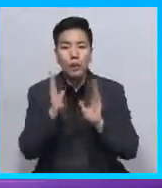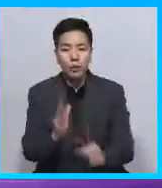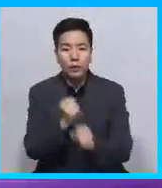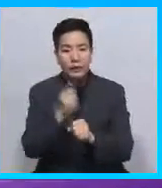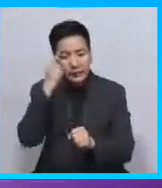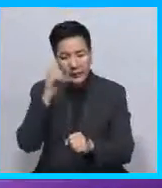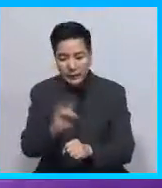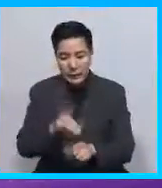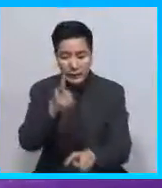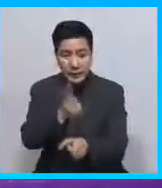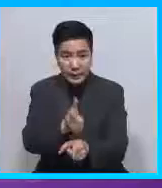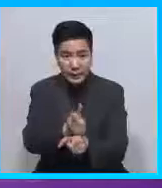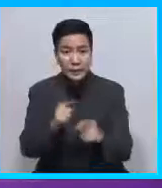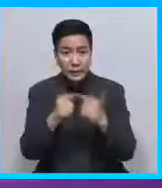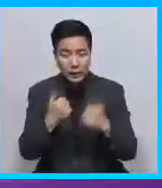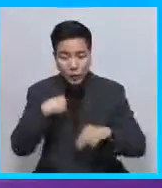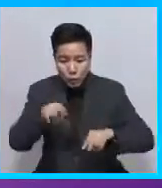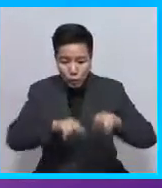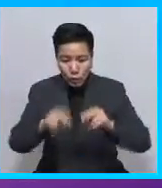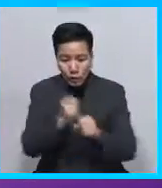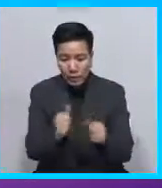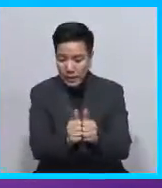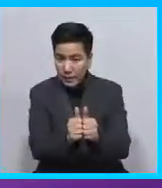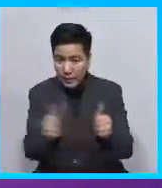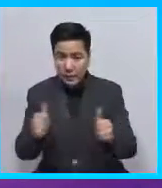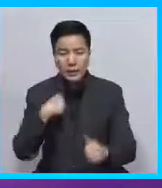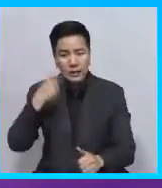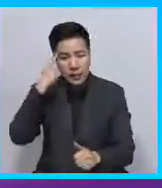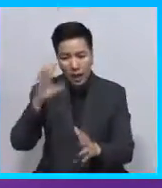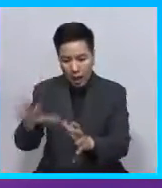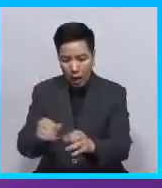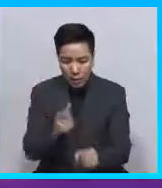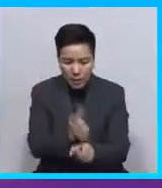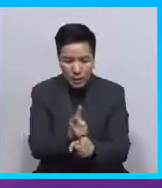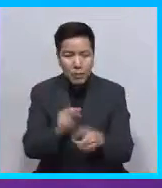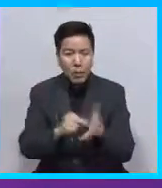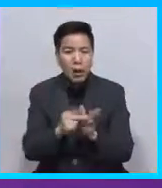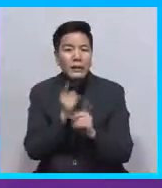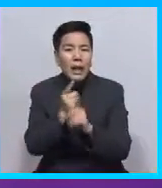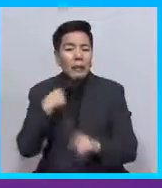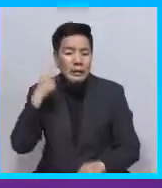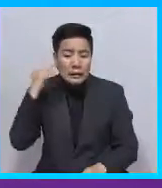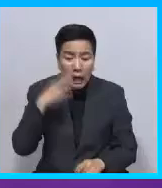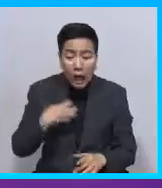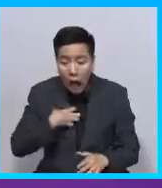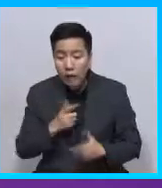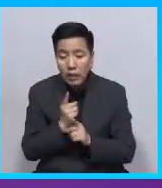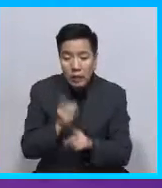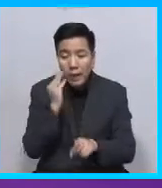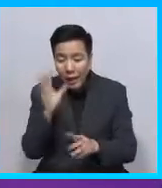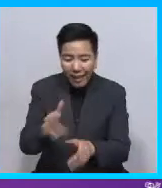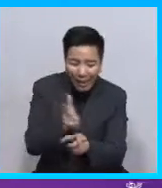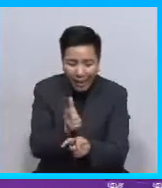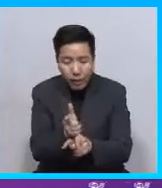งคนที่คิดจะเลี้ยงสัตว์นะครับก็ควรที่จะดูแลสัตว์ให้ดีอย่าคิดจะนำมาเลี้ยงเพราะว่าตามกระแสเท่านั้นนะครับหรือว่าเพราะความน่